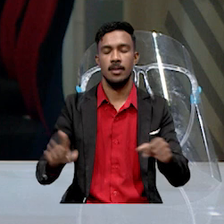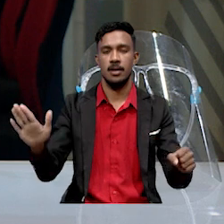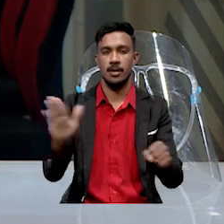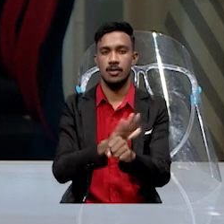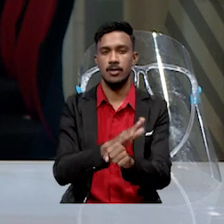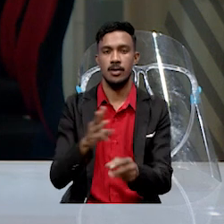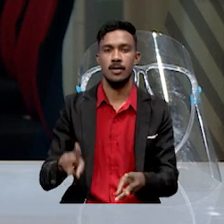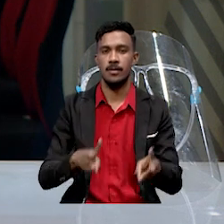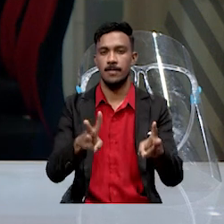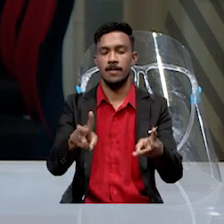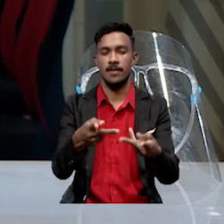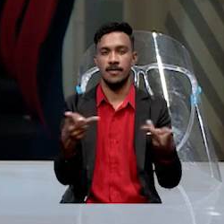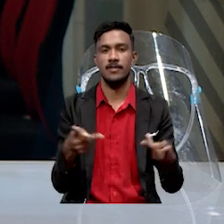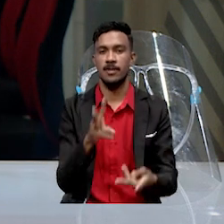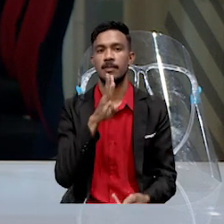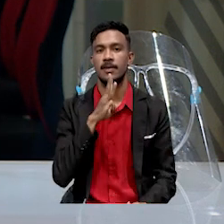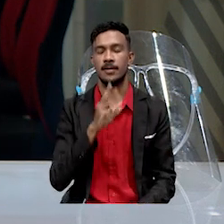valeta.